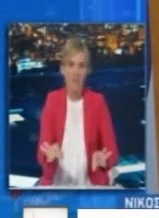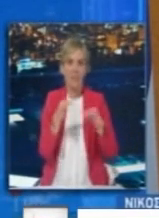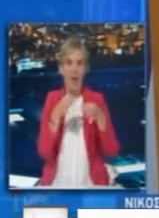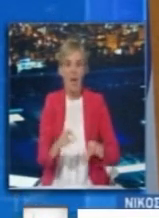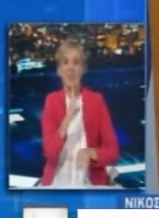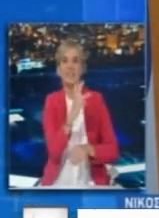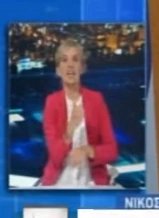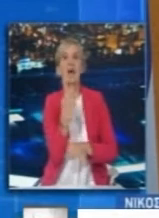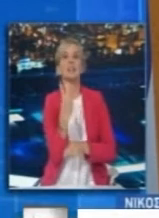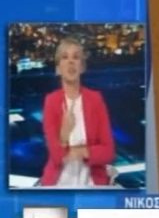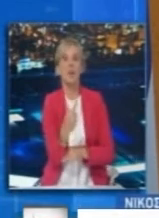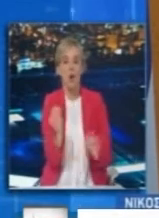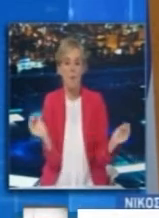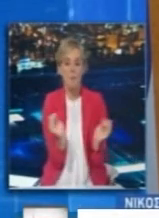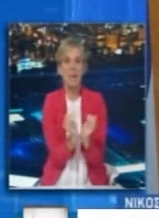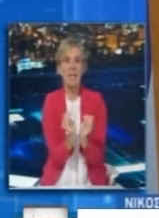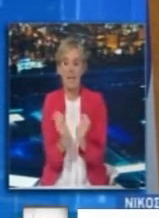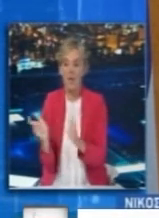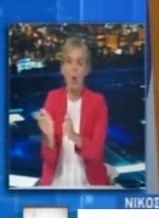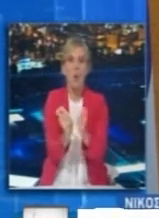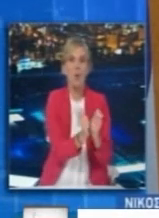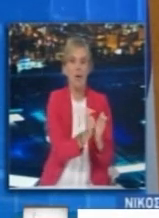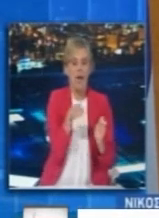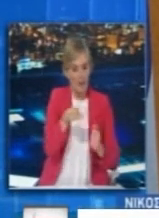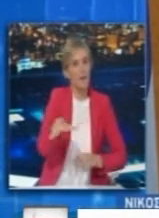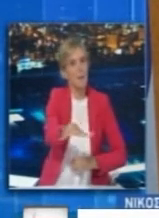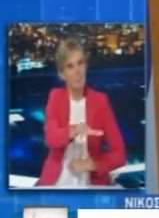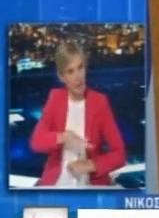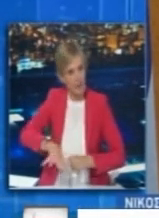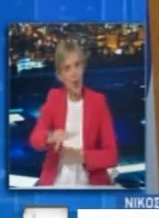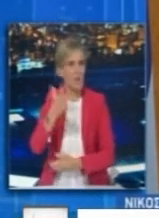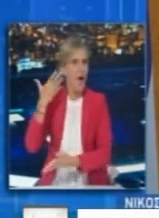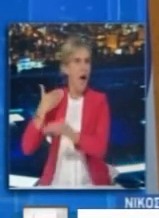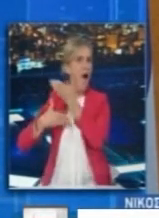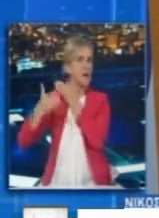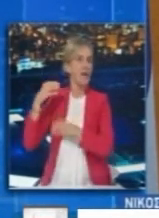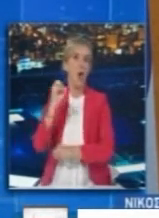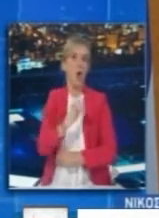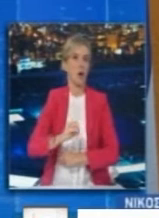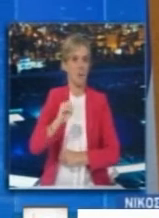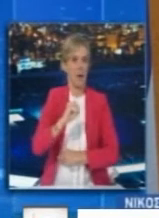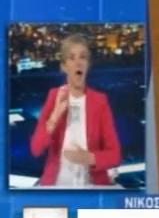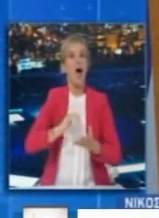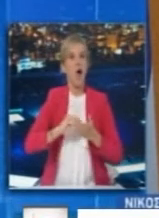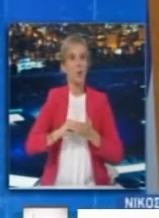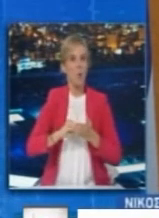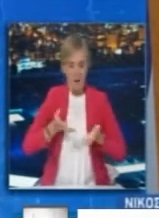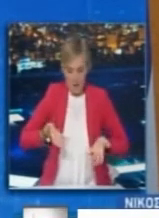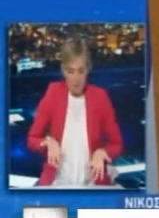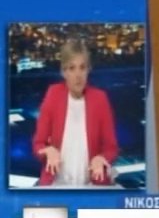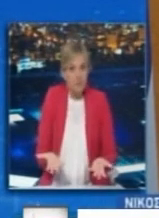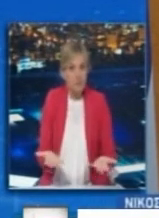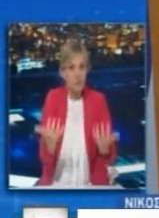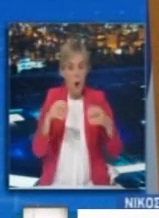ευρύτερη περιοχή της αρχαίας Ολυμπίας. Με τη βοήθεια χωματουργικών μηχανημάτων καταφέραμε σε αρκετές